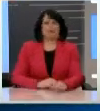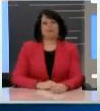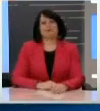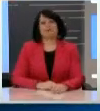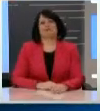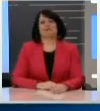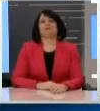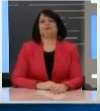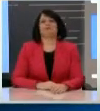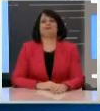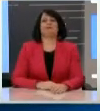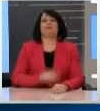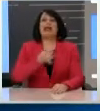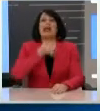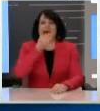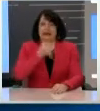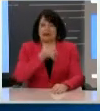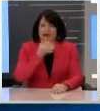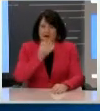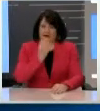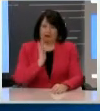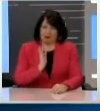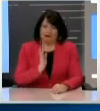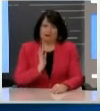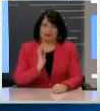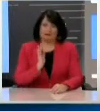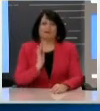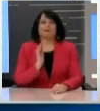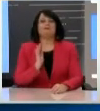έλεγα λοιπόν απλώς ότι